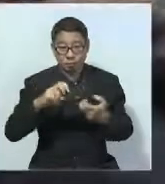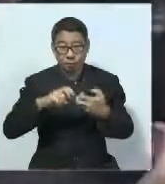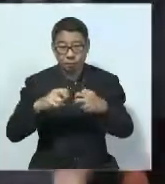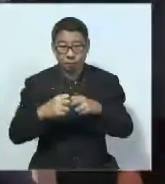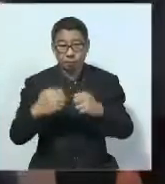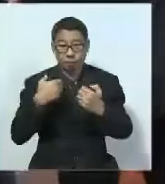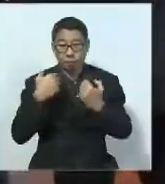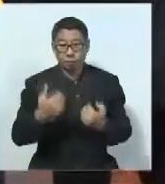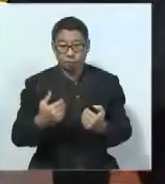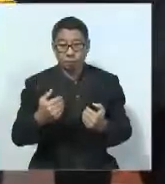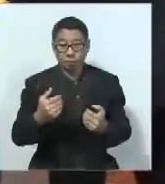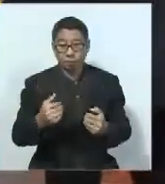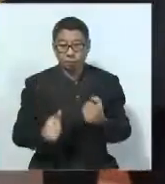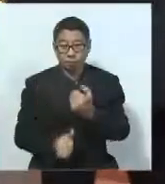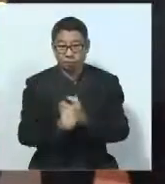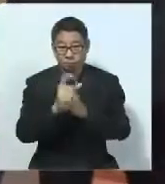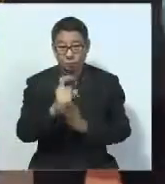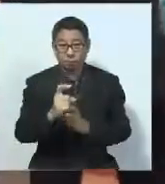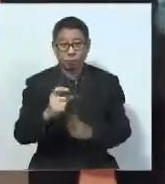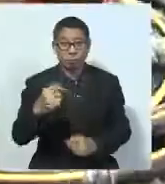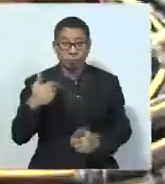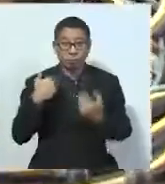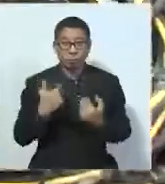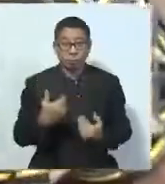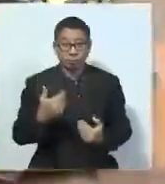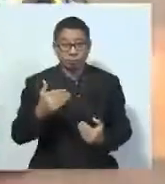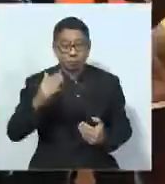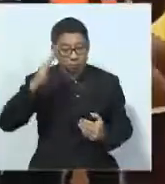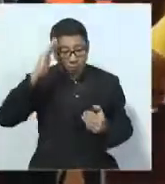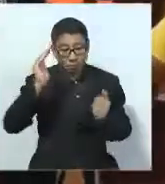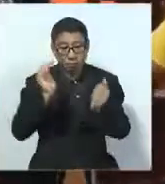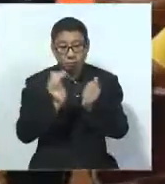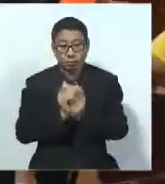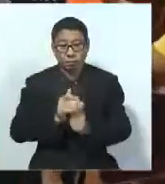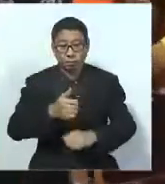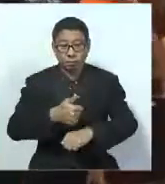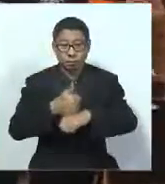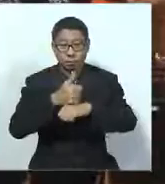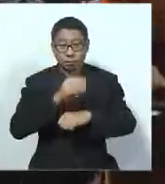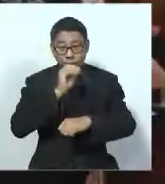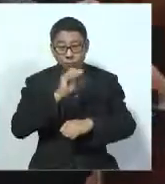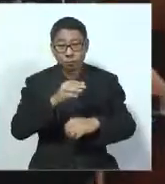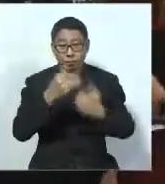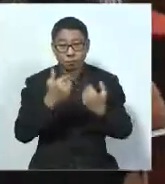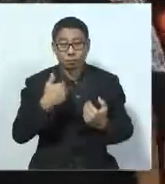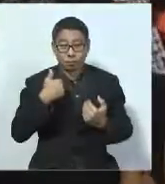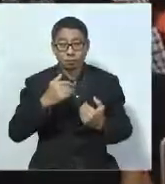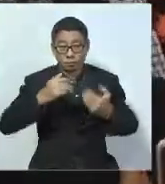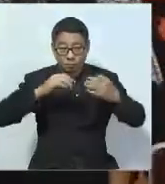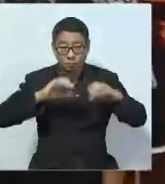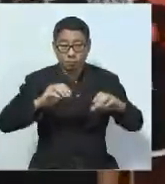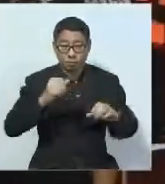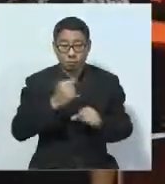ว่าอาจจะเกิดความไม่ปลอดภัยได้พลตำรวจเอกรุ่งโรจน์ยืนยันนะคะว่าที่ผ่านมาทางราชการพยายาม